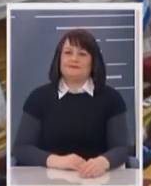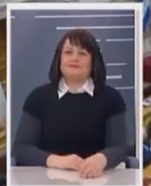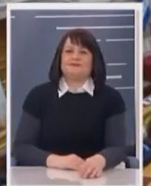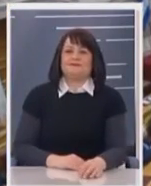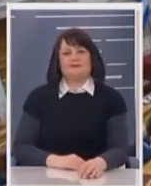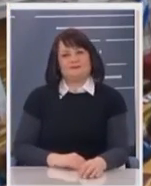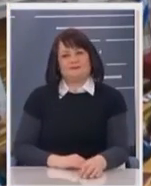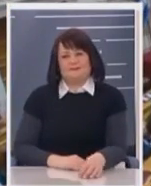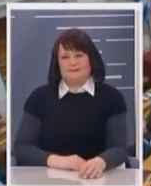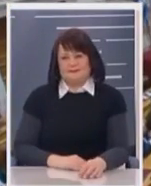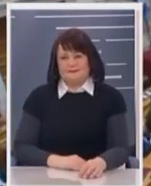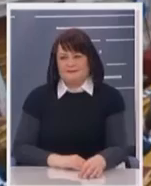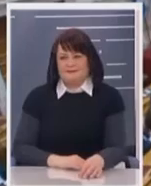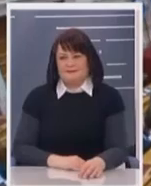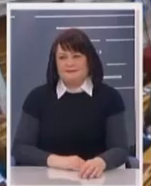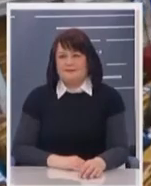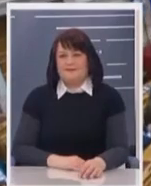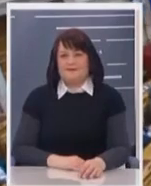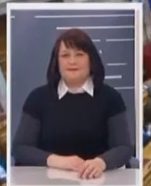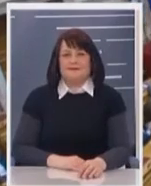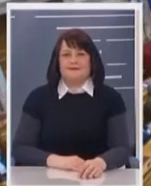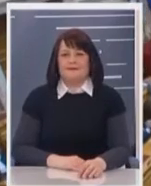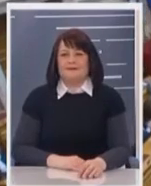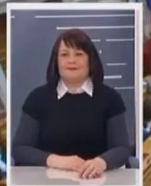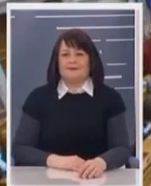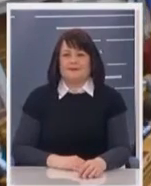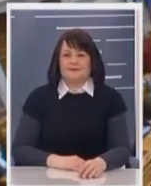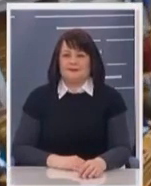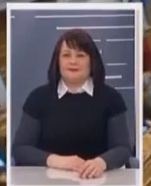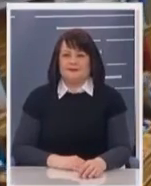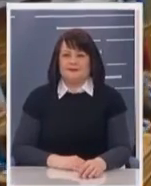Κυρίες.